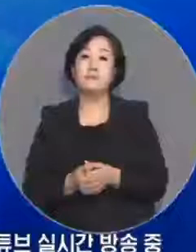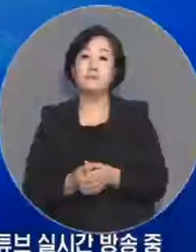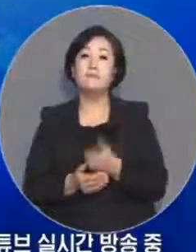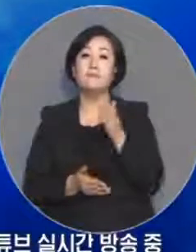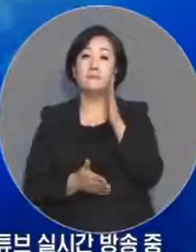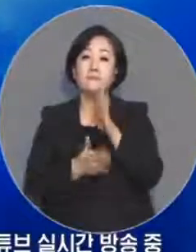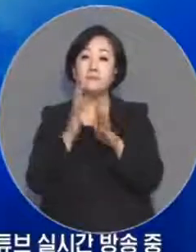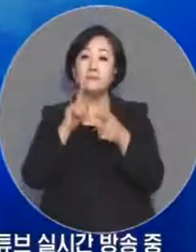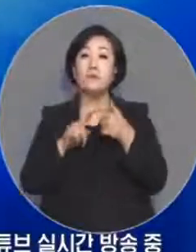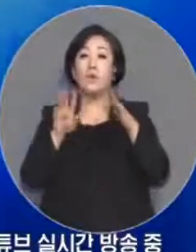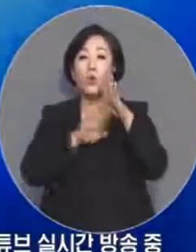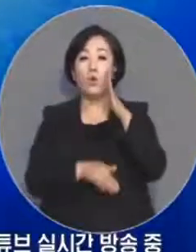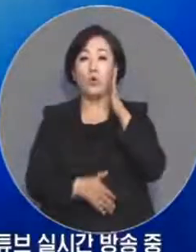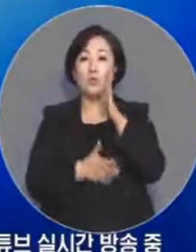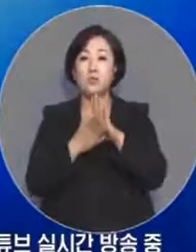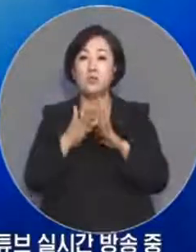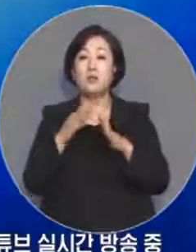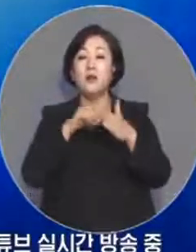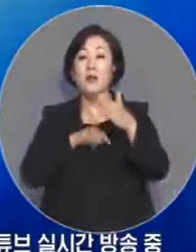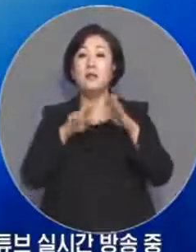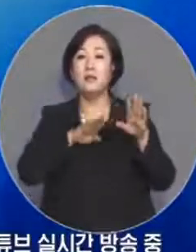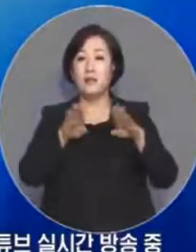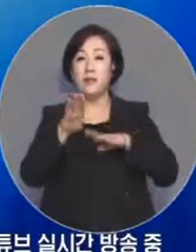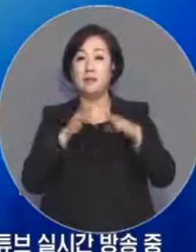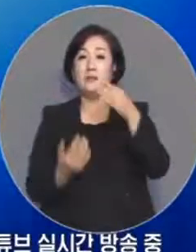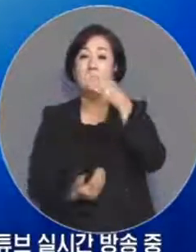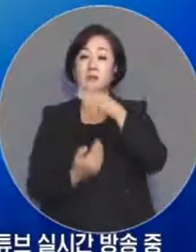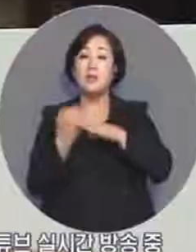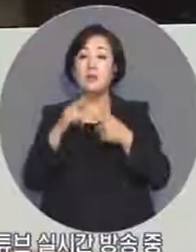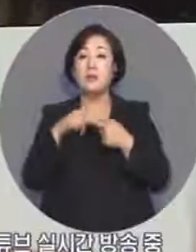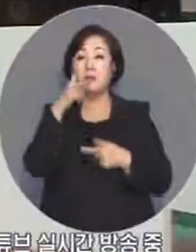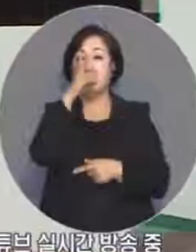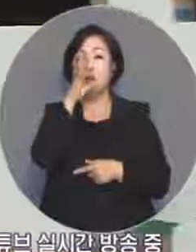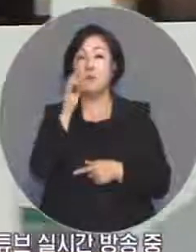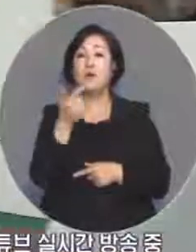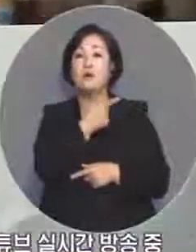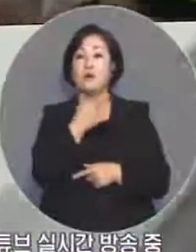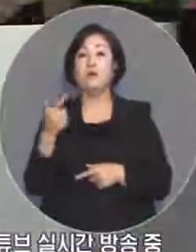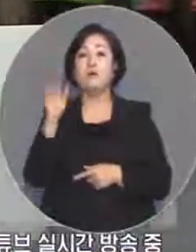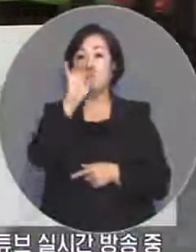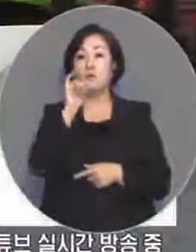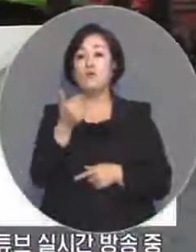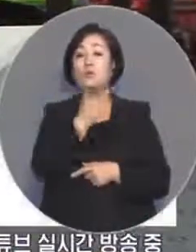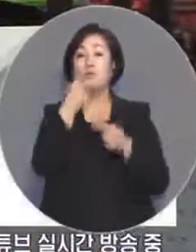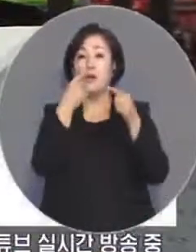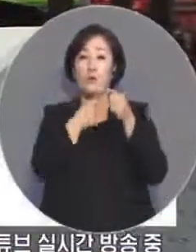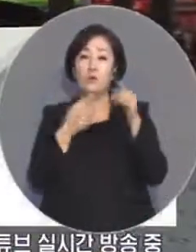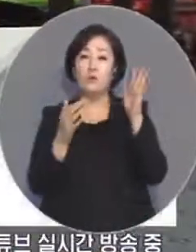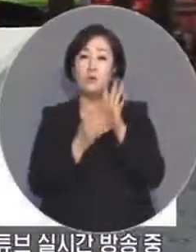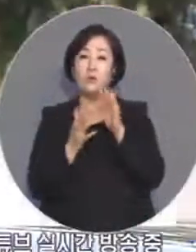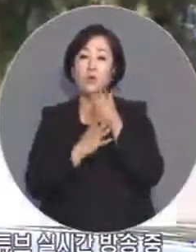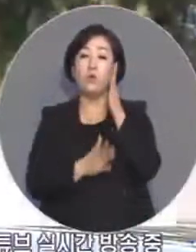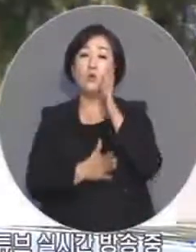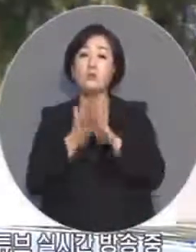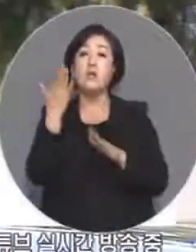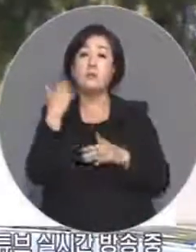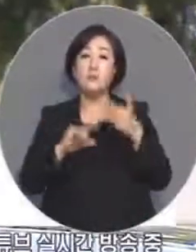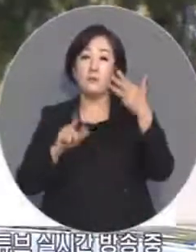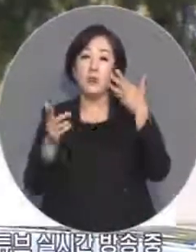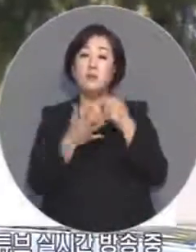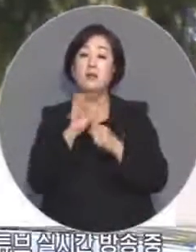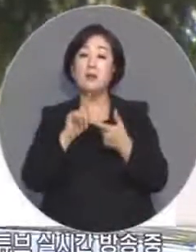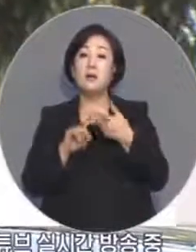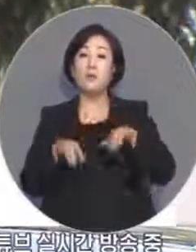울산 공공시설물의 내진 성능 확보율이 전국 최고 수준인 것으로 나타났습니다. 시가 지난